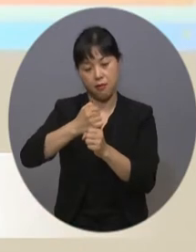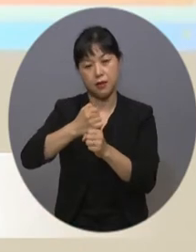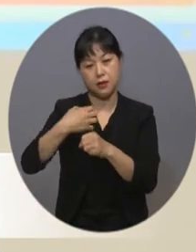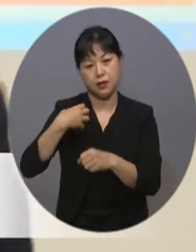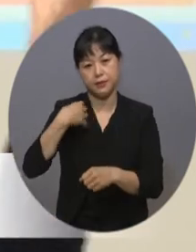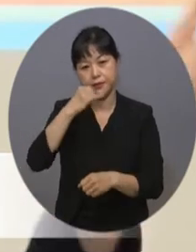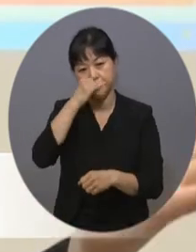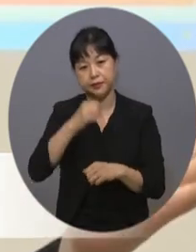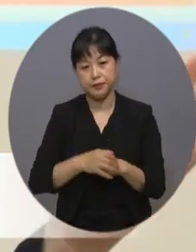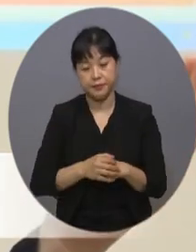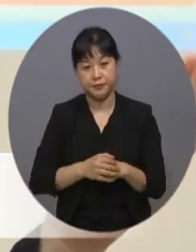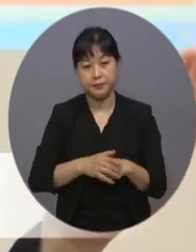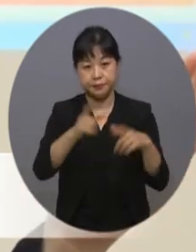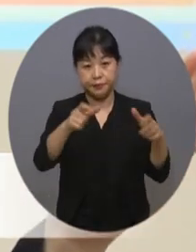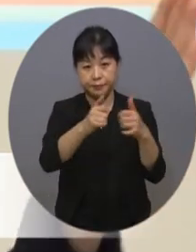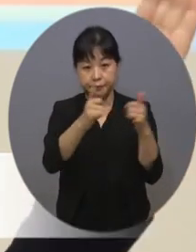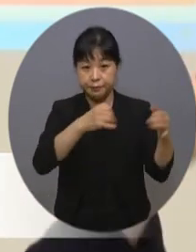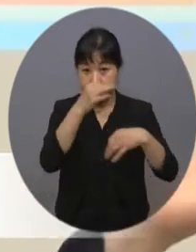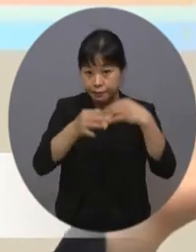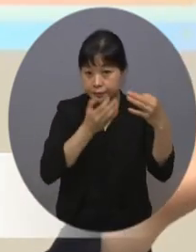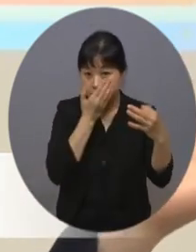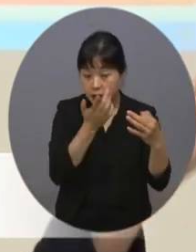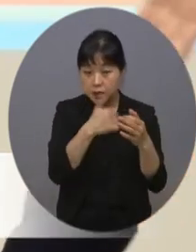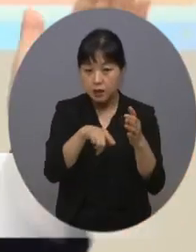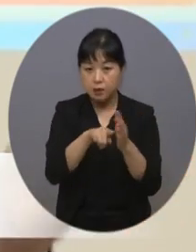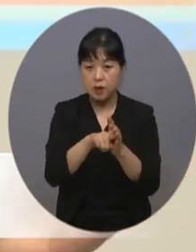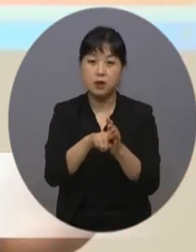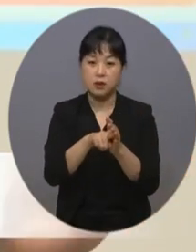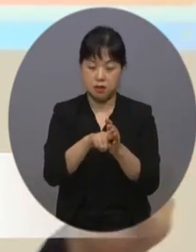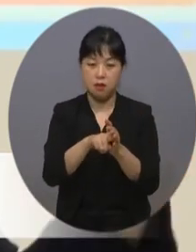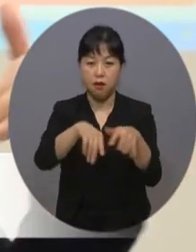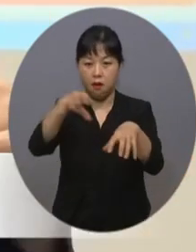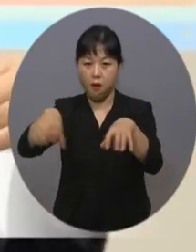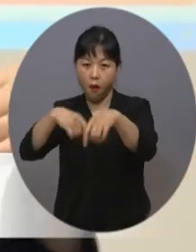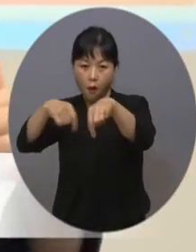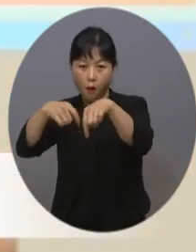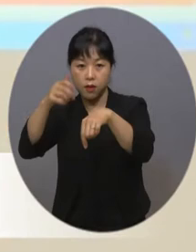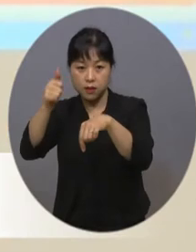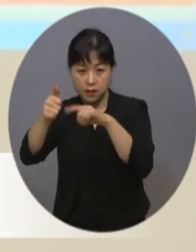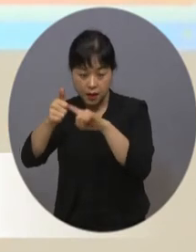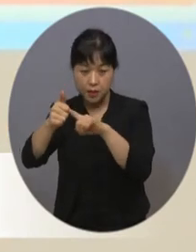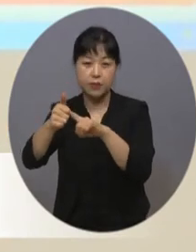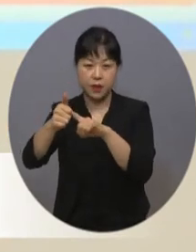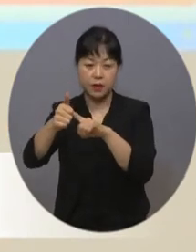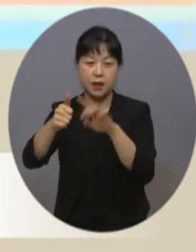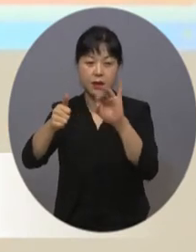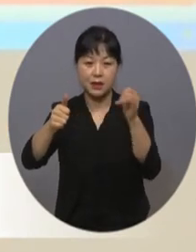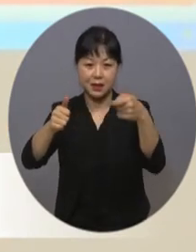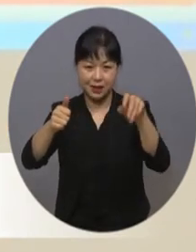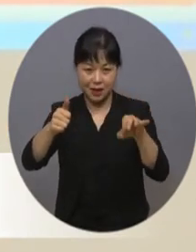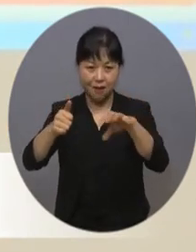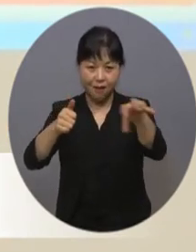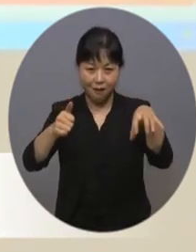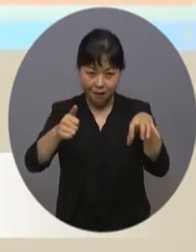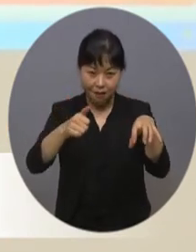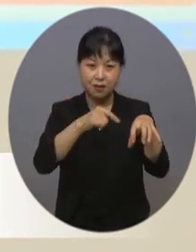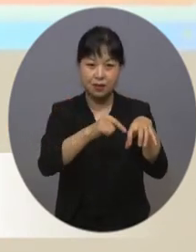때 주민들의 목소리를 낼 수 있도록 우리 통장님들이 또 이장님들이 연결하는 역할들을 좀 하실 수 있도록